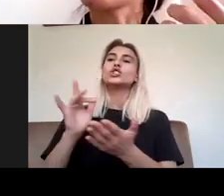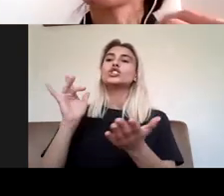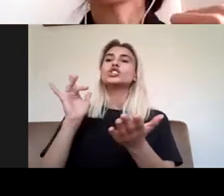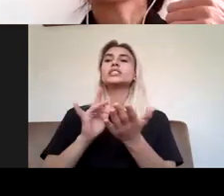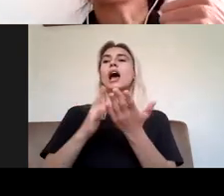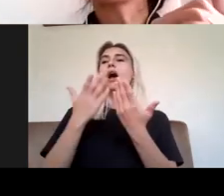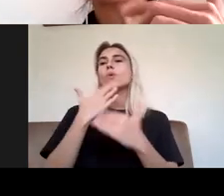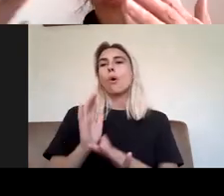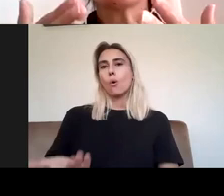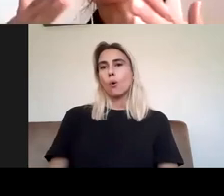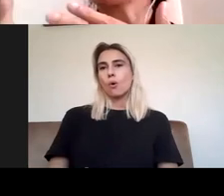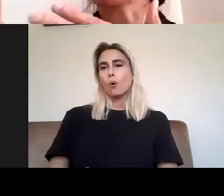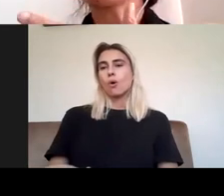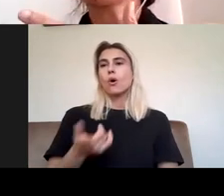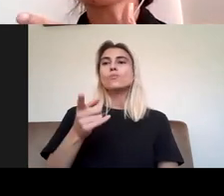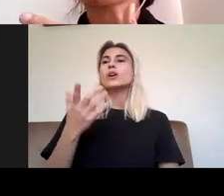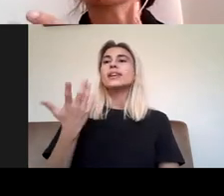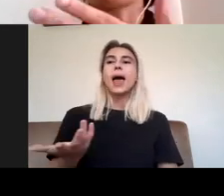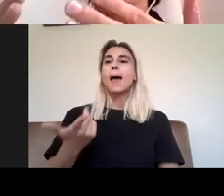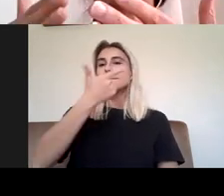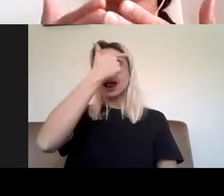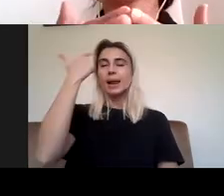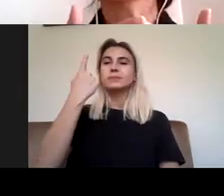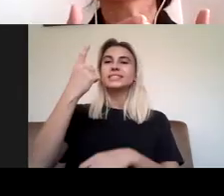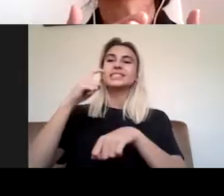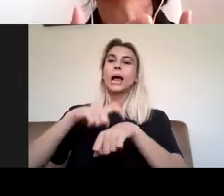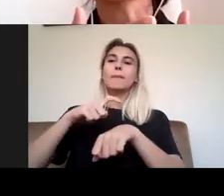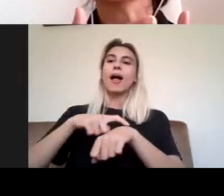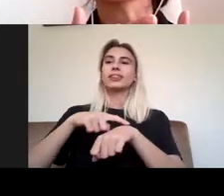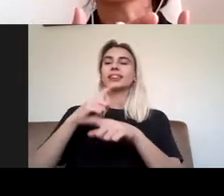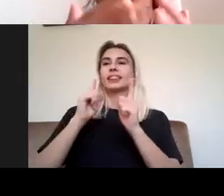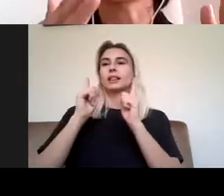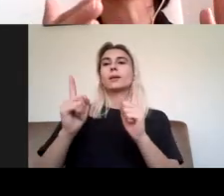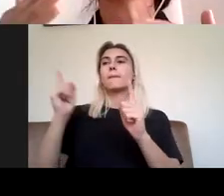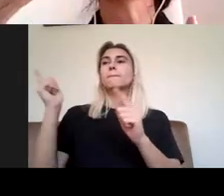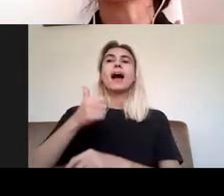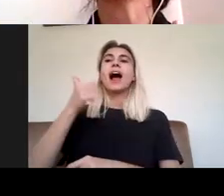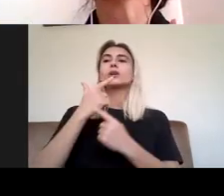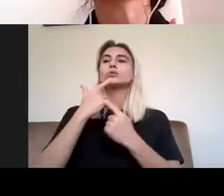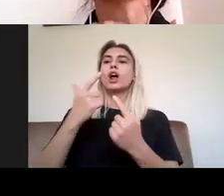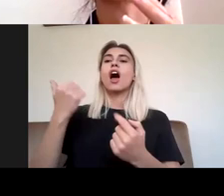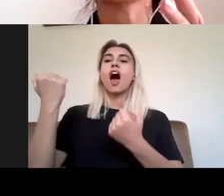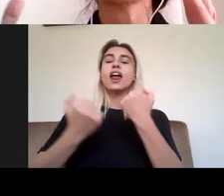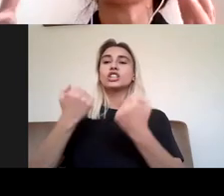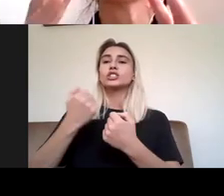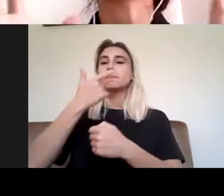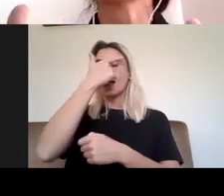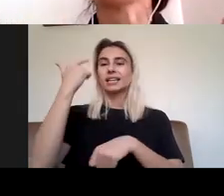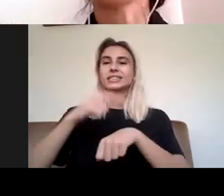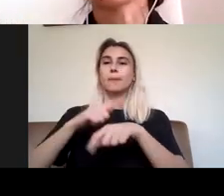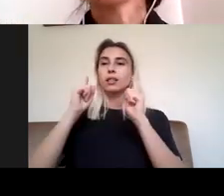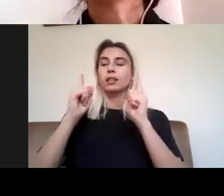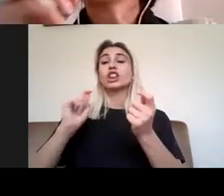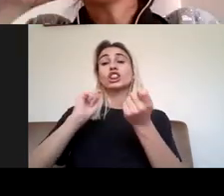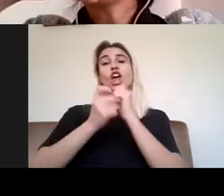yok. Ama bu tabii ne? Belirgin bir zaman dilimi içerisinde. Bakanlığın söylediği şey şu. Araçları belli bir zaman dilimine göre değiştirin